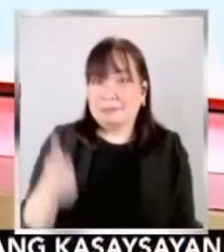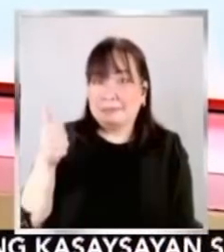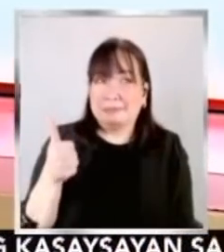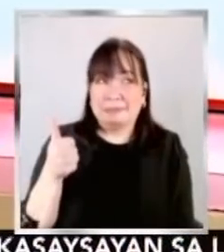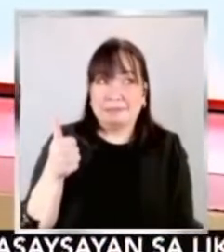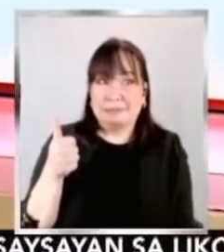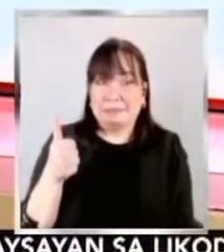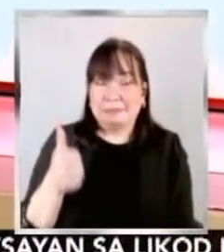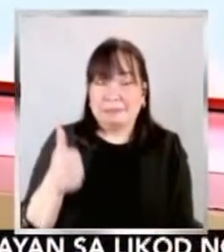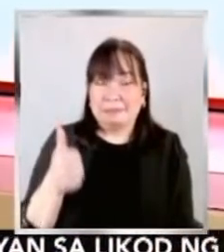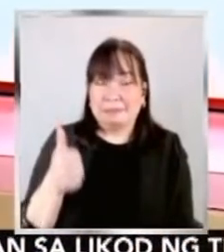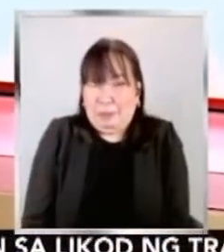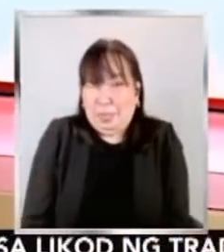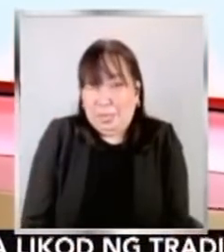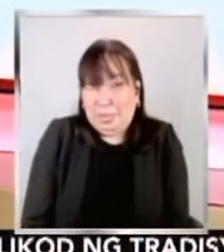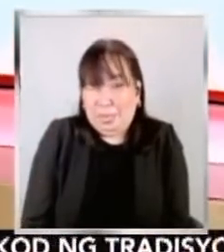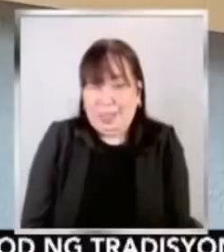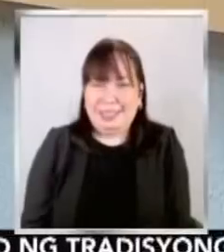Pangit.